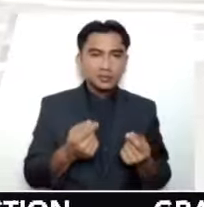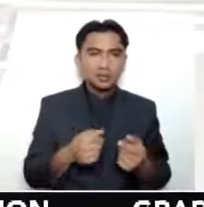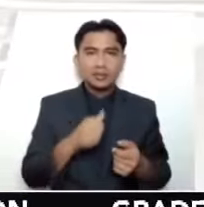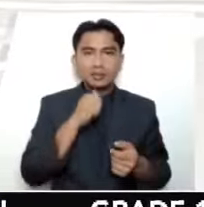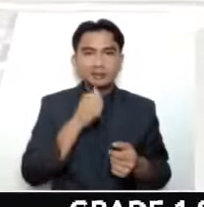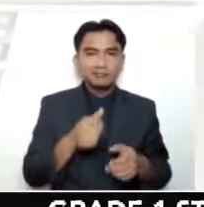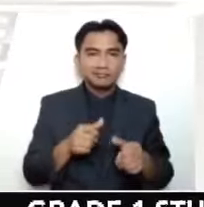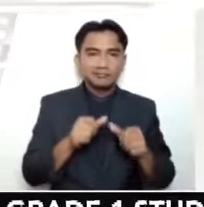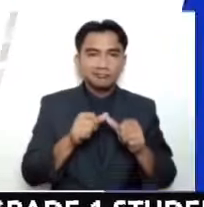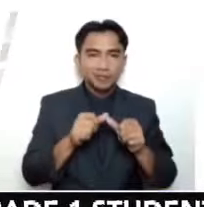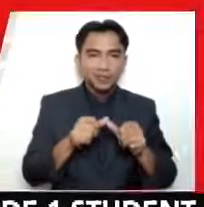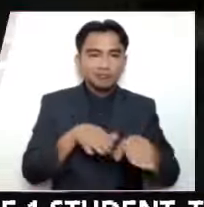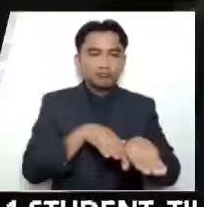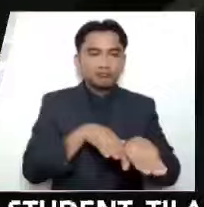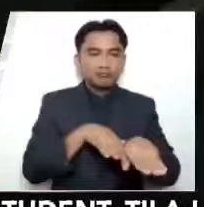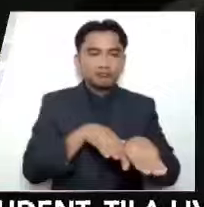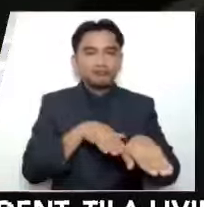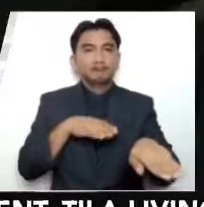pakay sa airport.